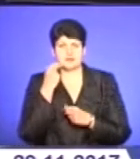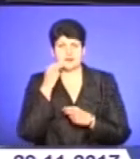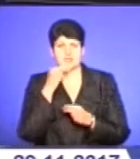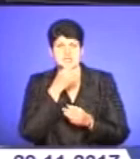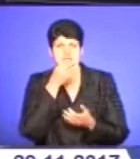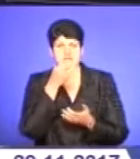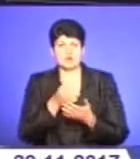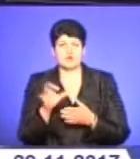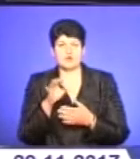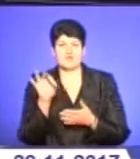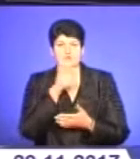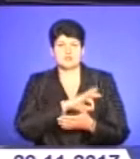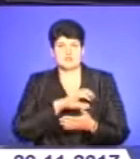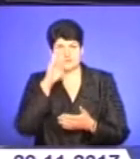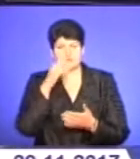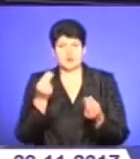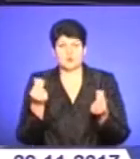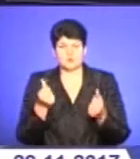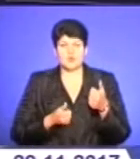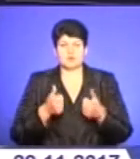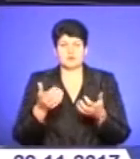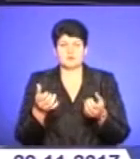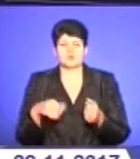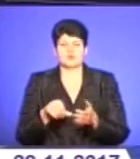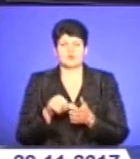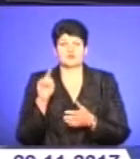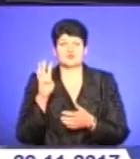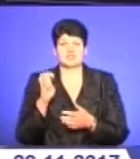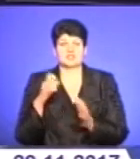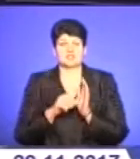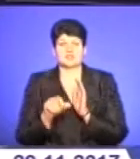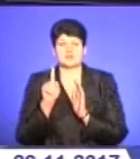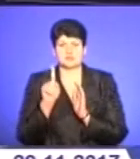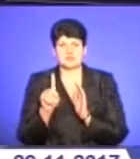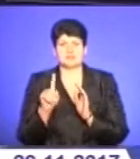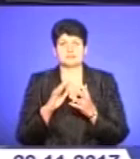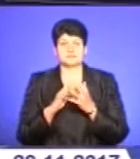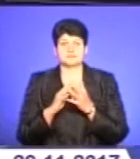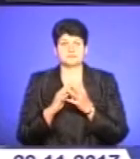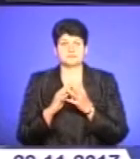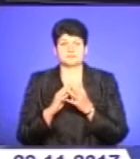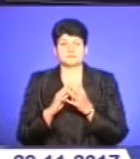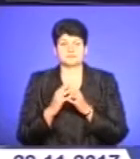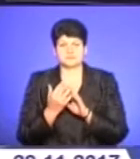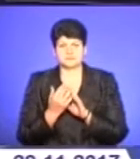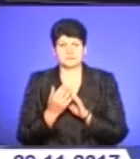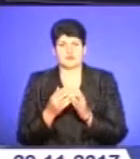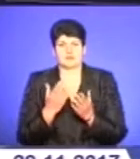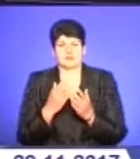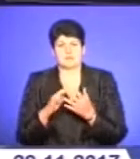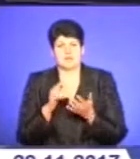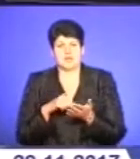про використання бюджетних коштів. В конкурсі бере участь 461 населений пункт України зі статусом міста. Таким